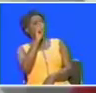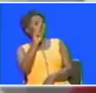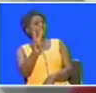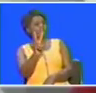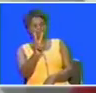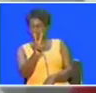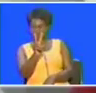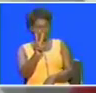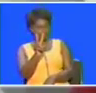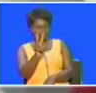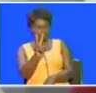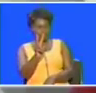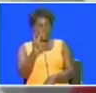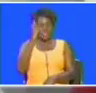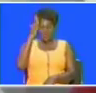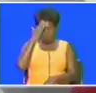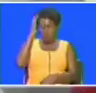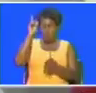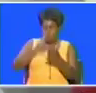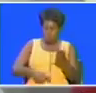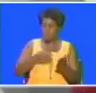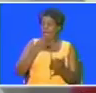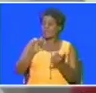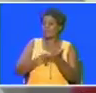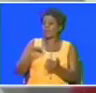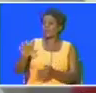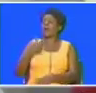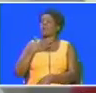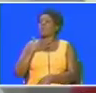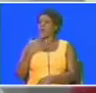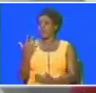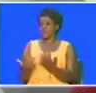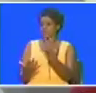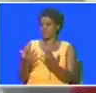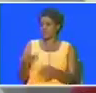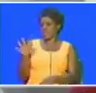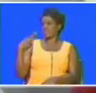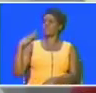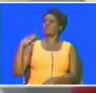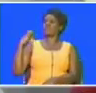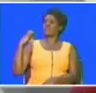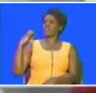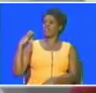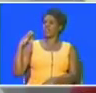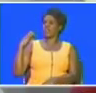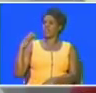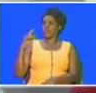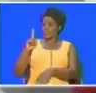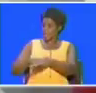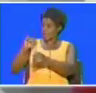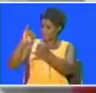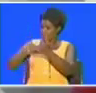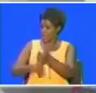remote. Kwa hivyo angalia mambo gani mume wako anapenda kufanyiwa. Na mambo ya kupika ni hiari yako, umependa. Kwa hivyo isikue, manake